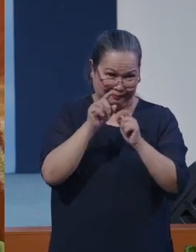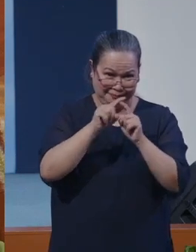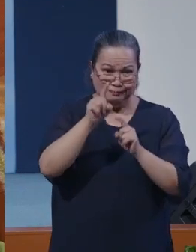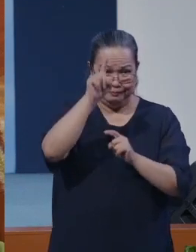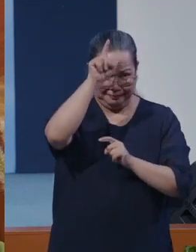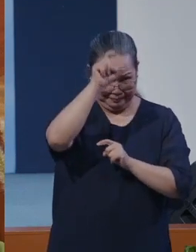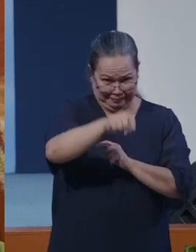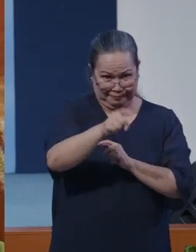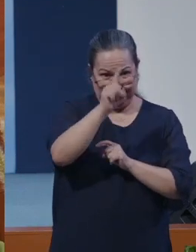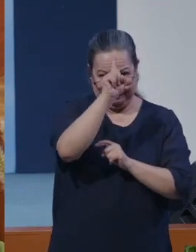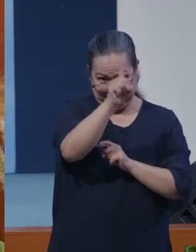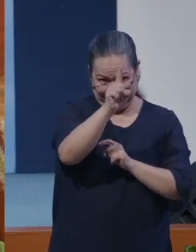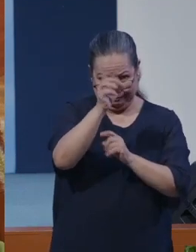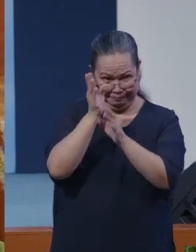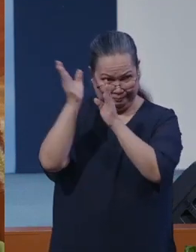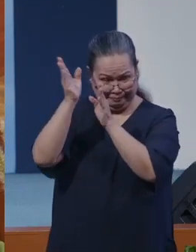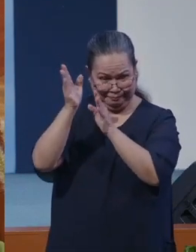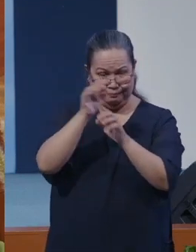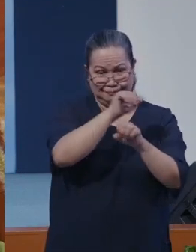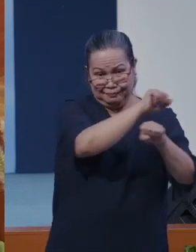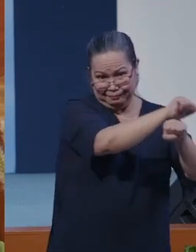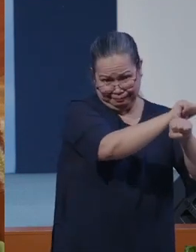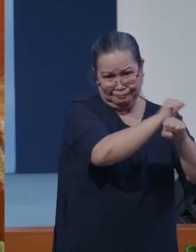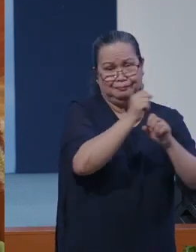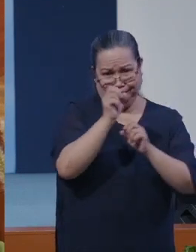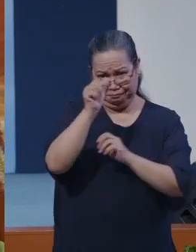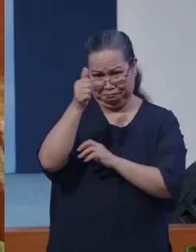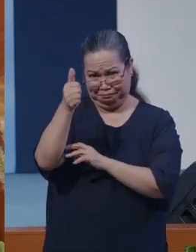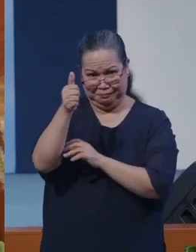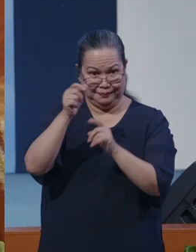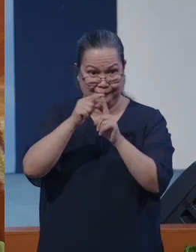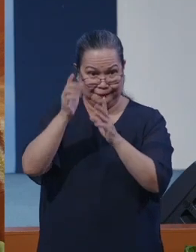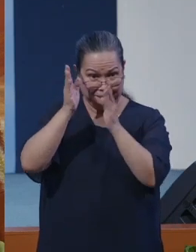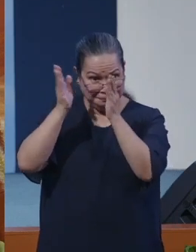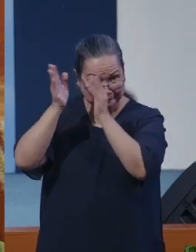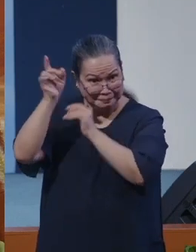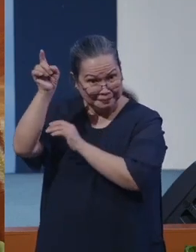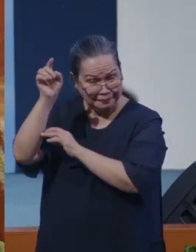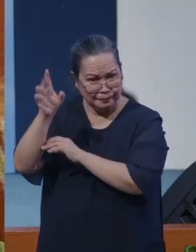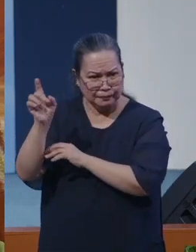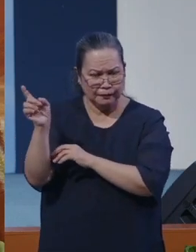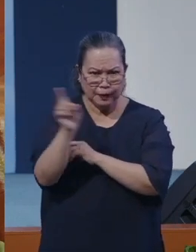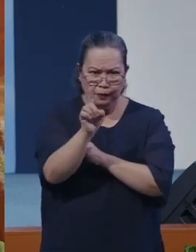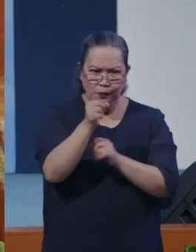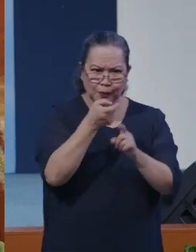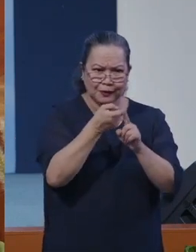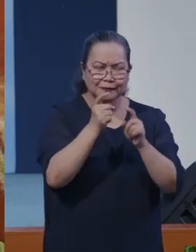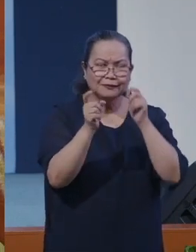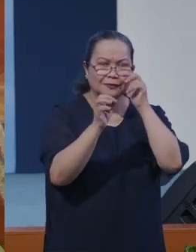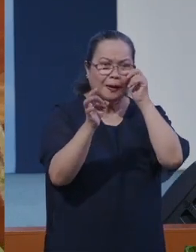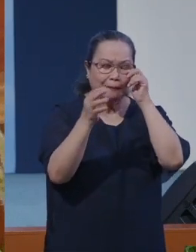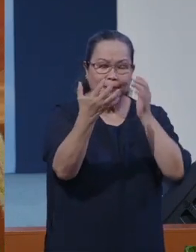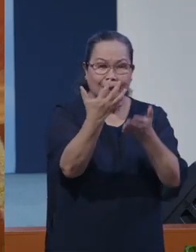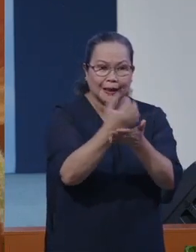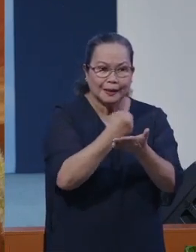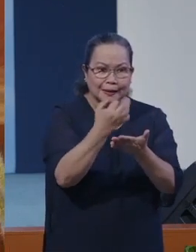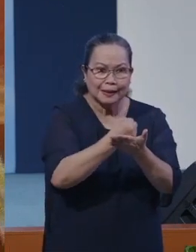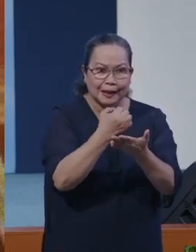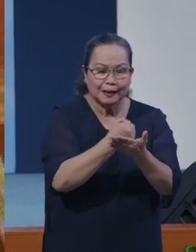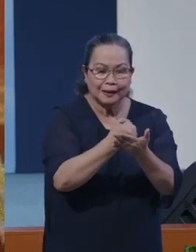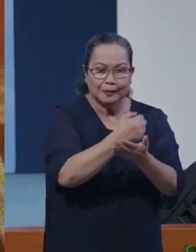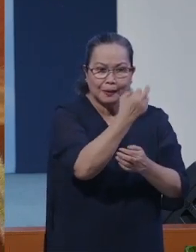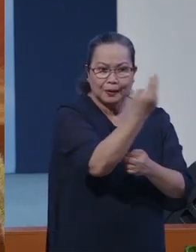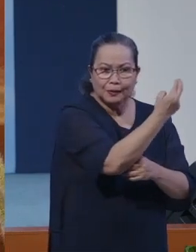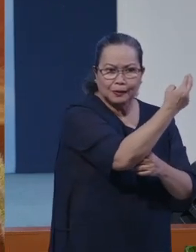lang ang aking Panginoon. At kung iisipin nyo, saan ba nanggagaling yung isinesweldo sa akin ng Gokong Way